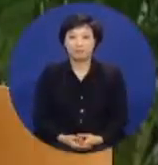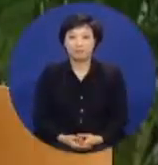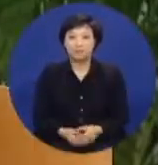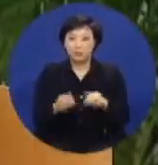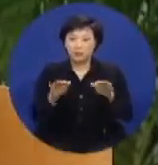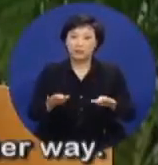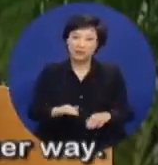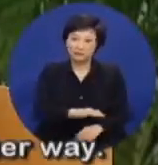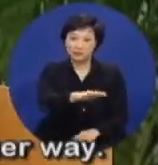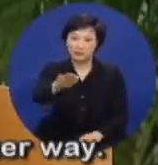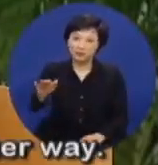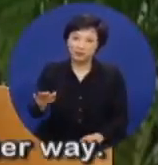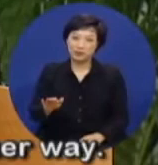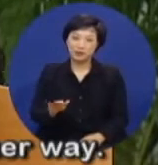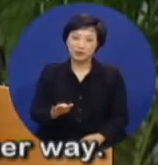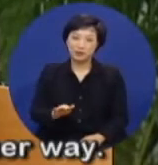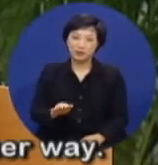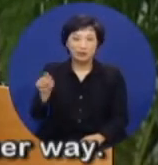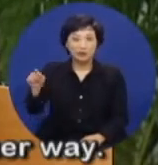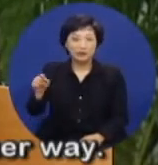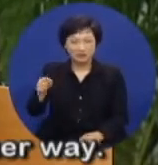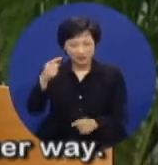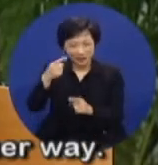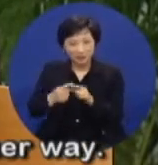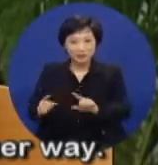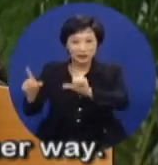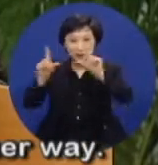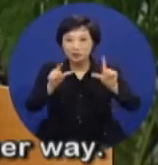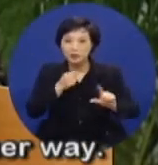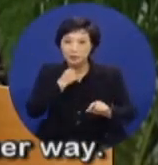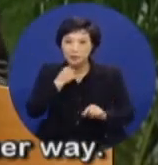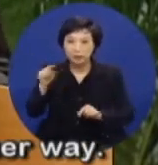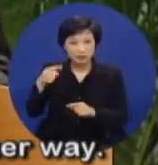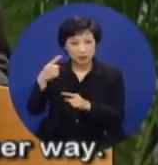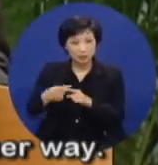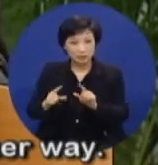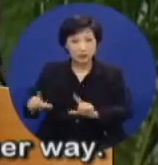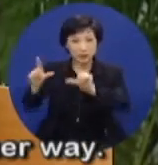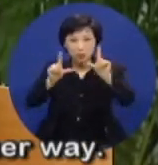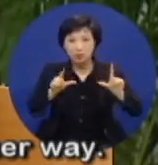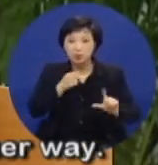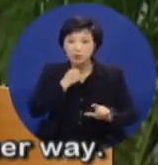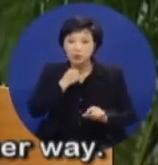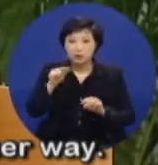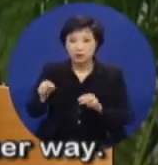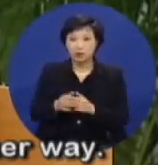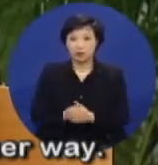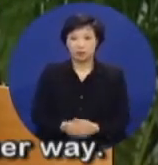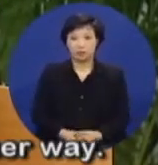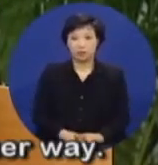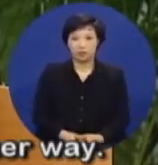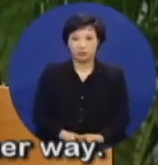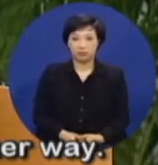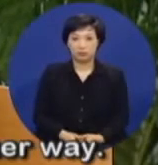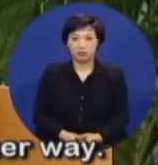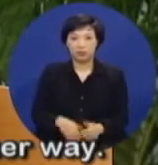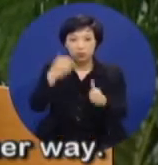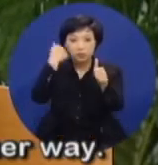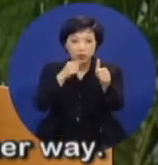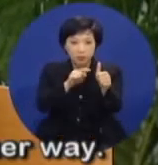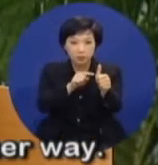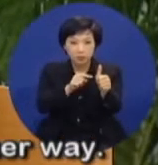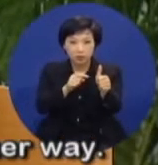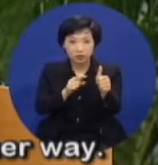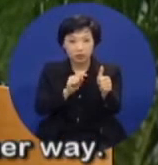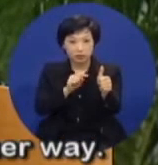군데 다 그렇게 살고 싶은데 그렇죠 고주 근데 그사람이 가만히 사는 무엇